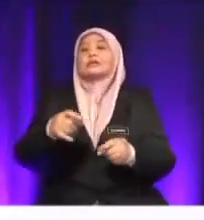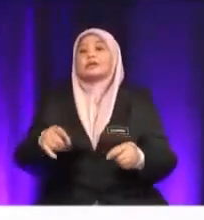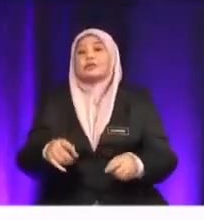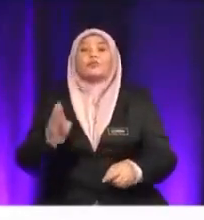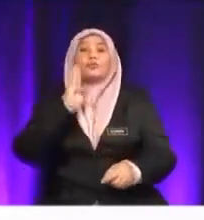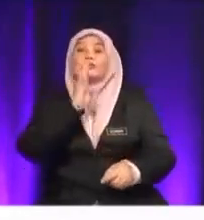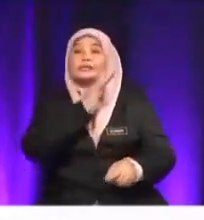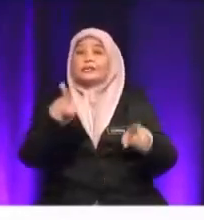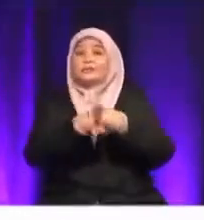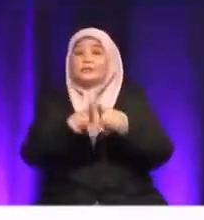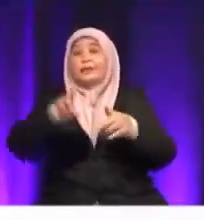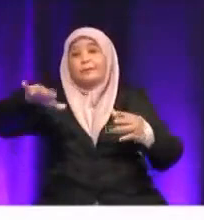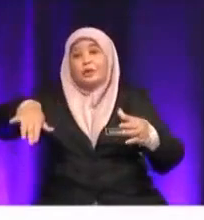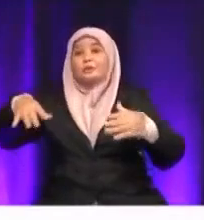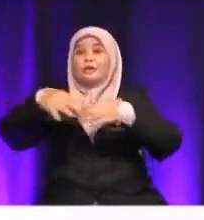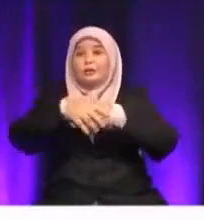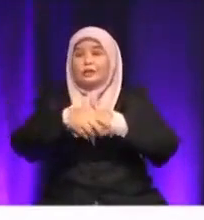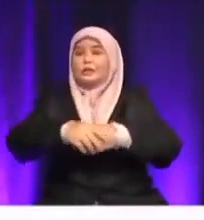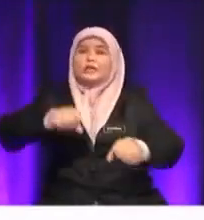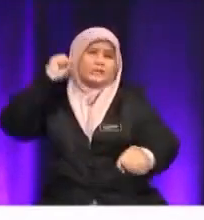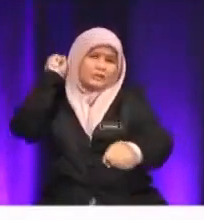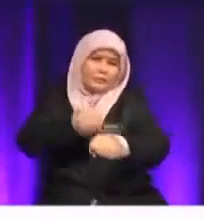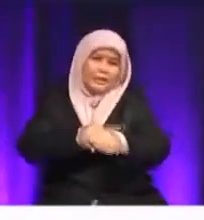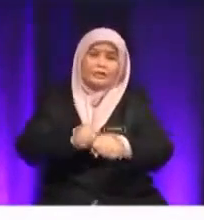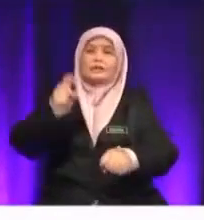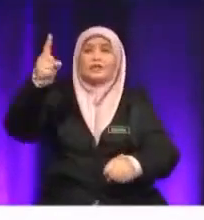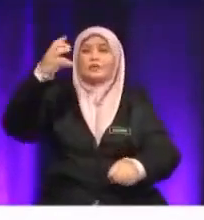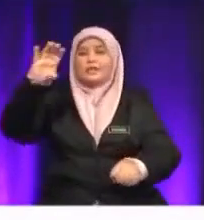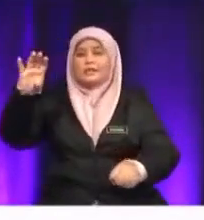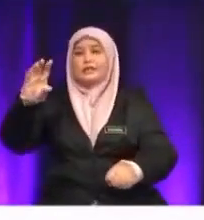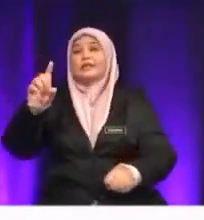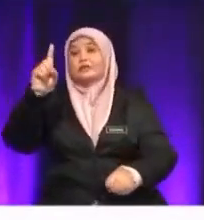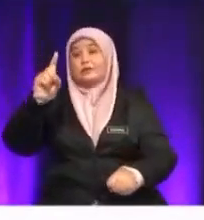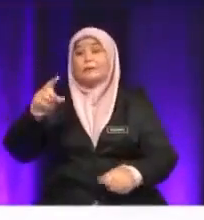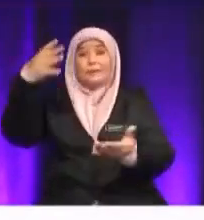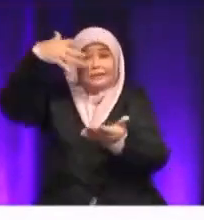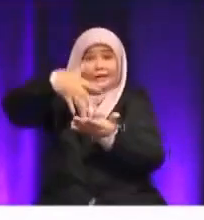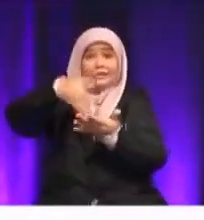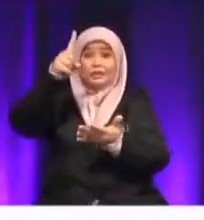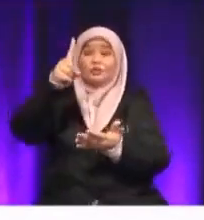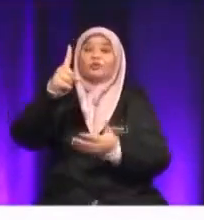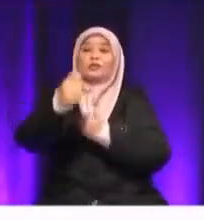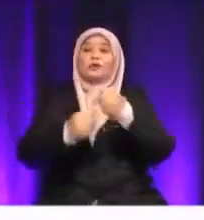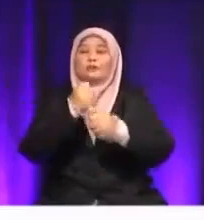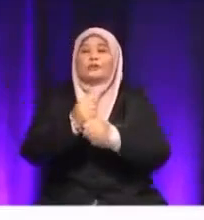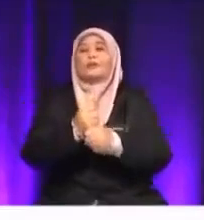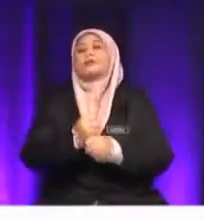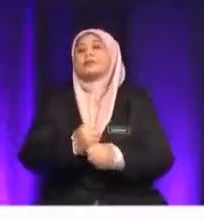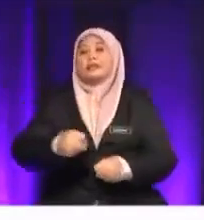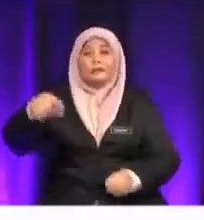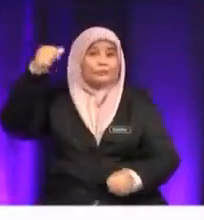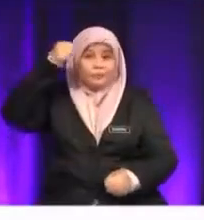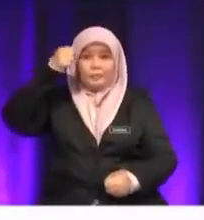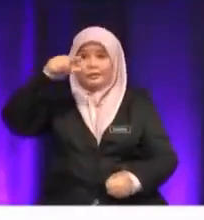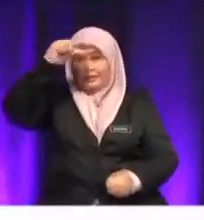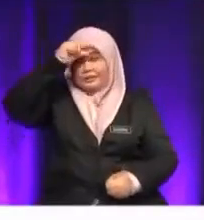belum kahwin, hukumannya sebat 100 kali dan penjara 1 tahun. Apabila janda dan duda sama-sama